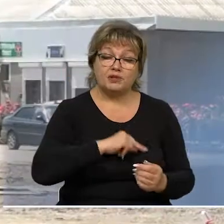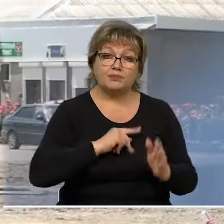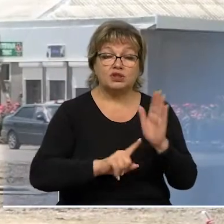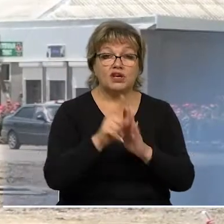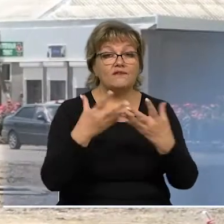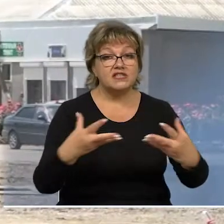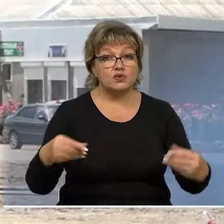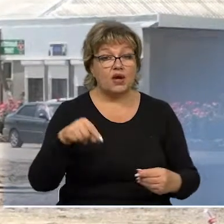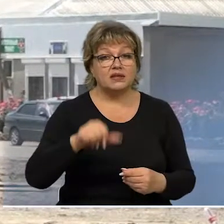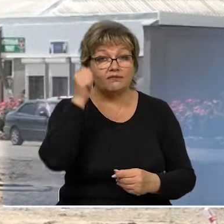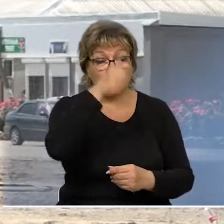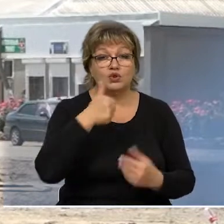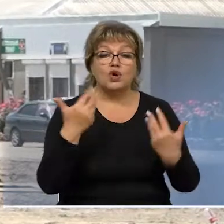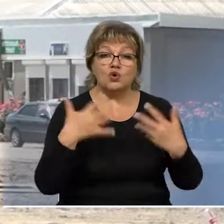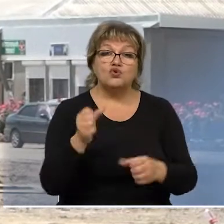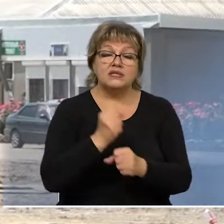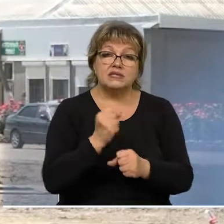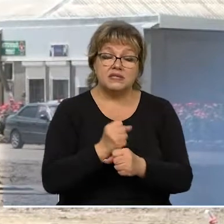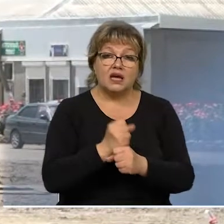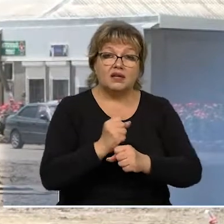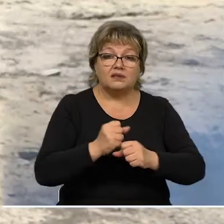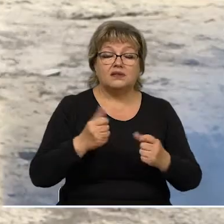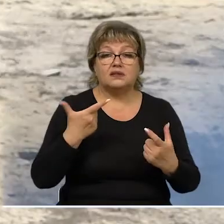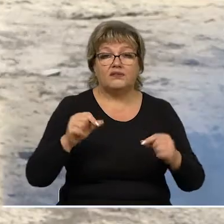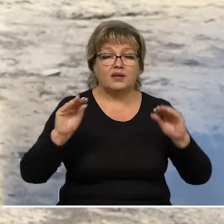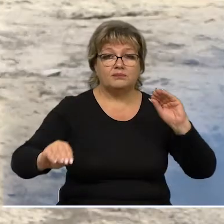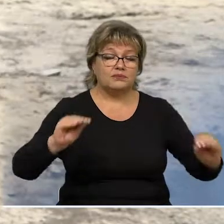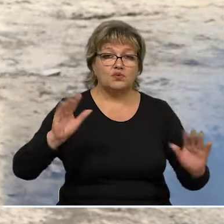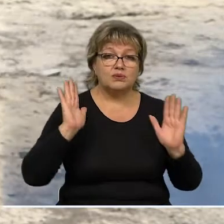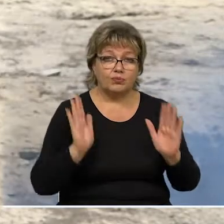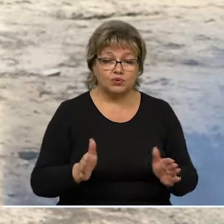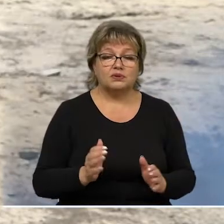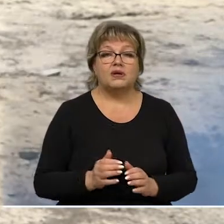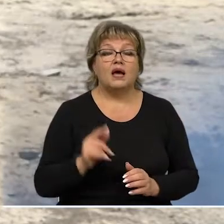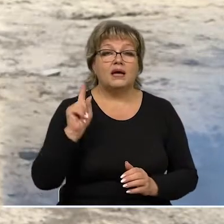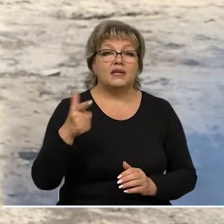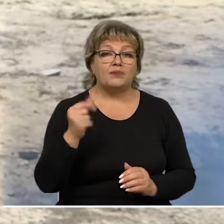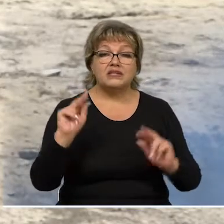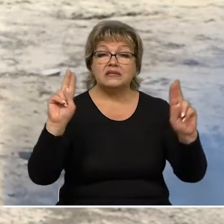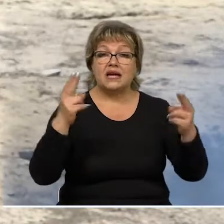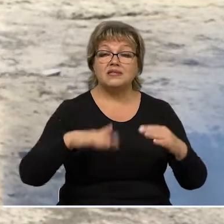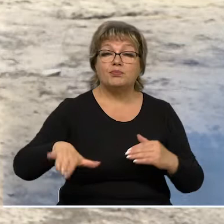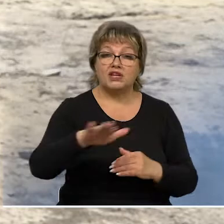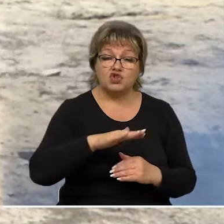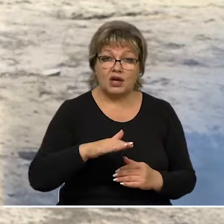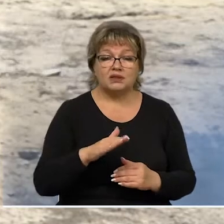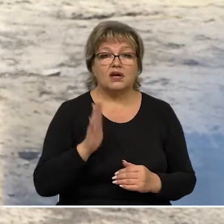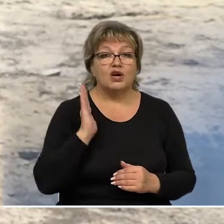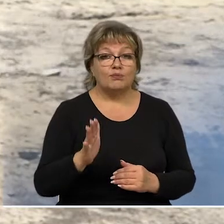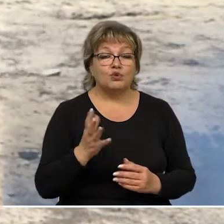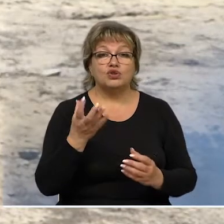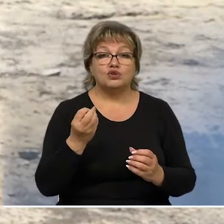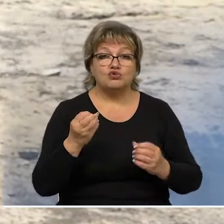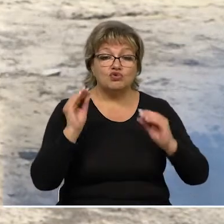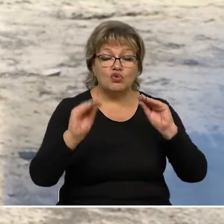масштабные работы начались весной этого года уже сделаны перголы и 2 перголы будут установлены там где танцплощадка